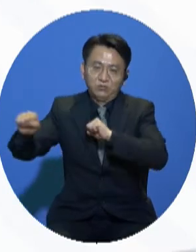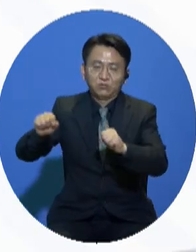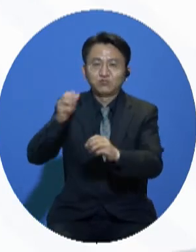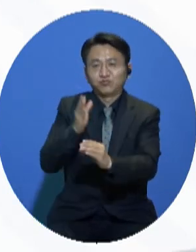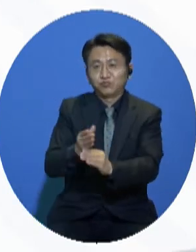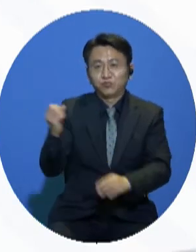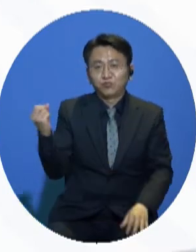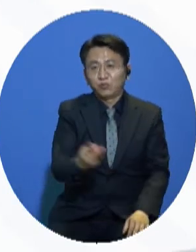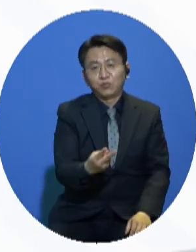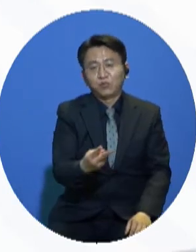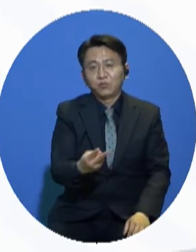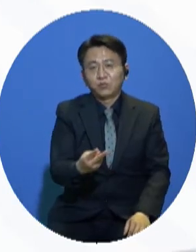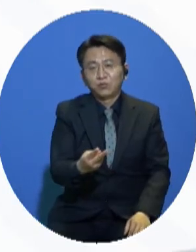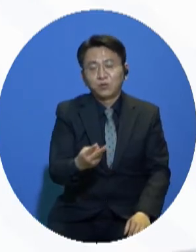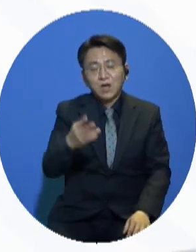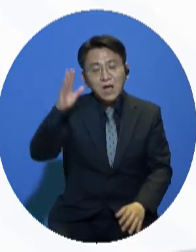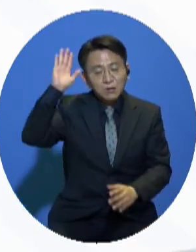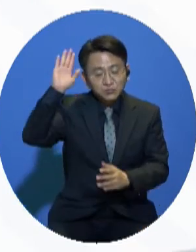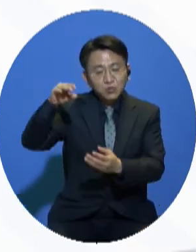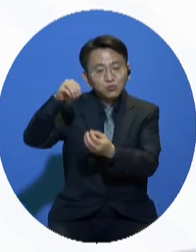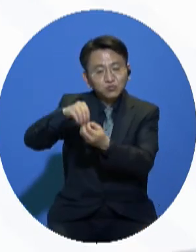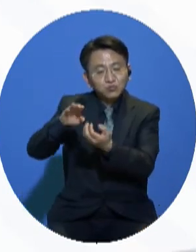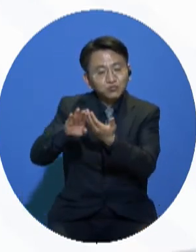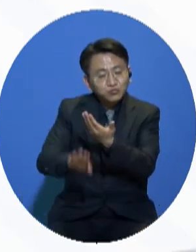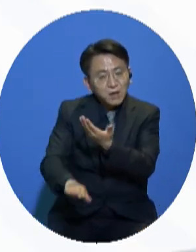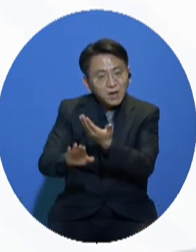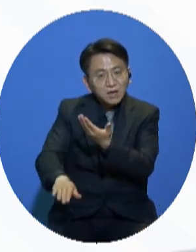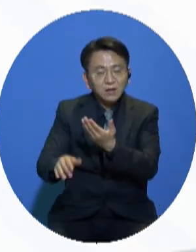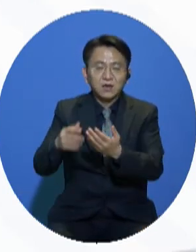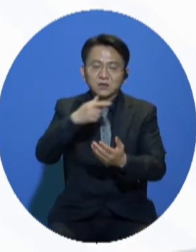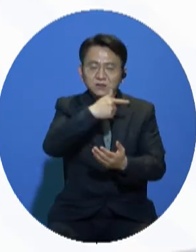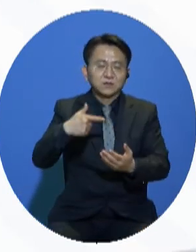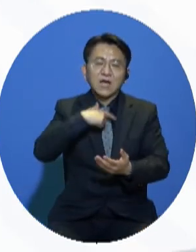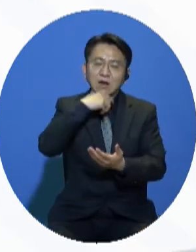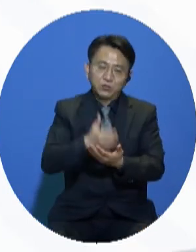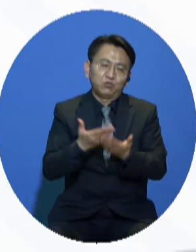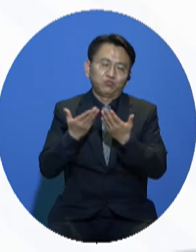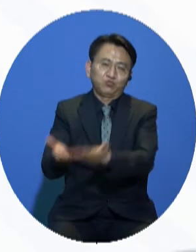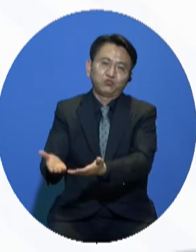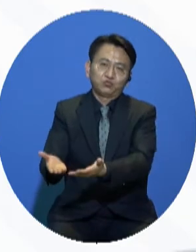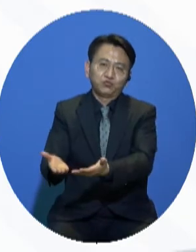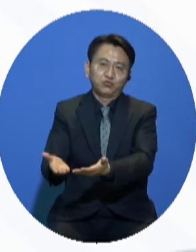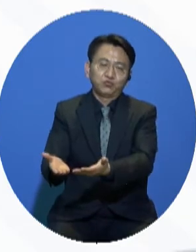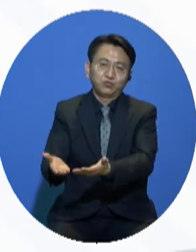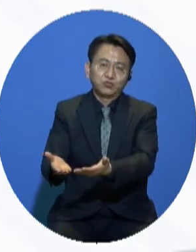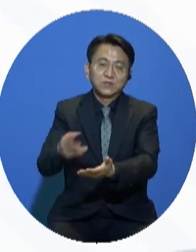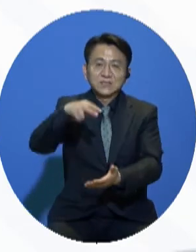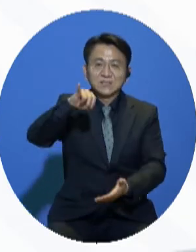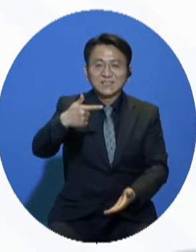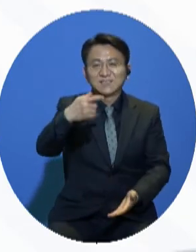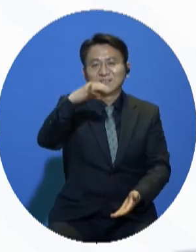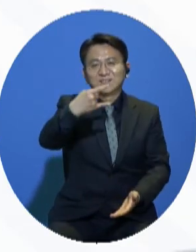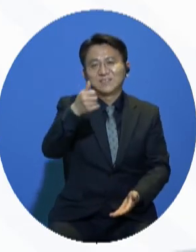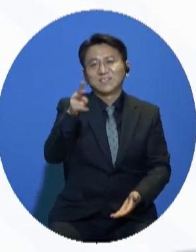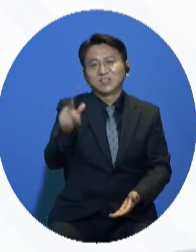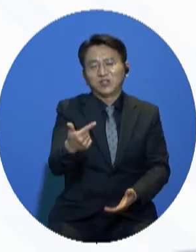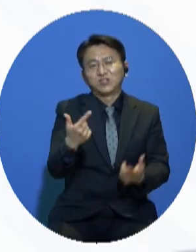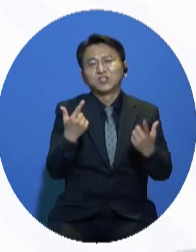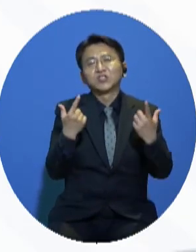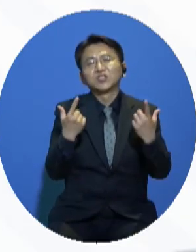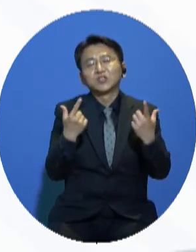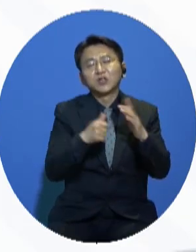또 우리에게 미래 세대에게 영감을 주고 있습니다. 바로 신의현 선수가 그렇게